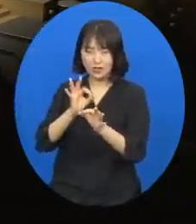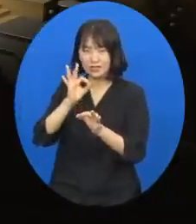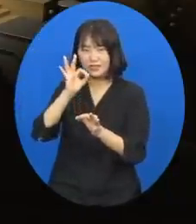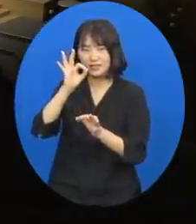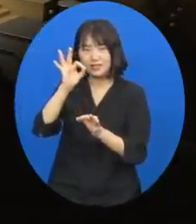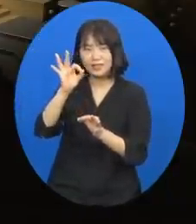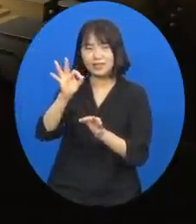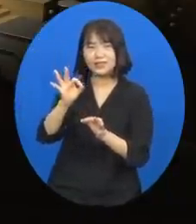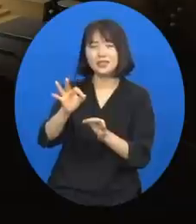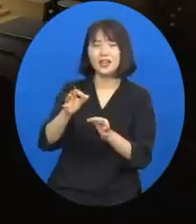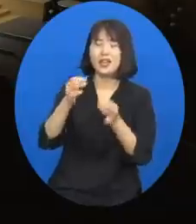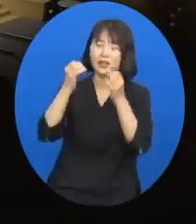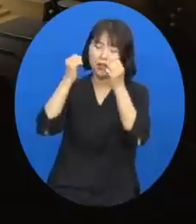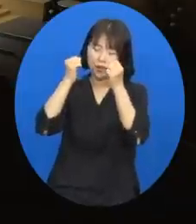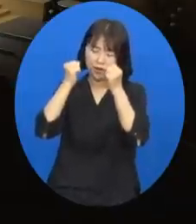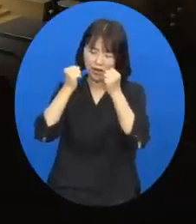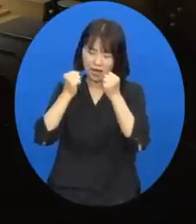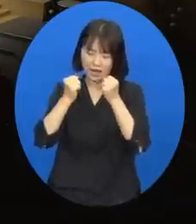we